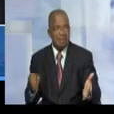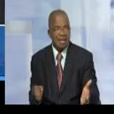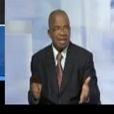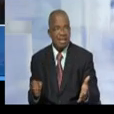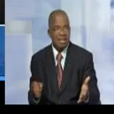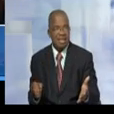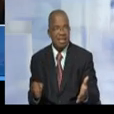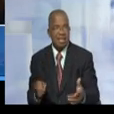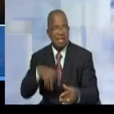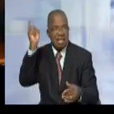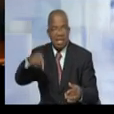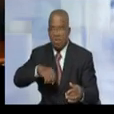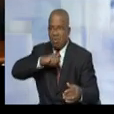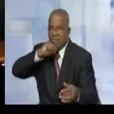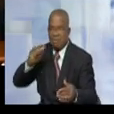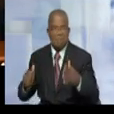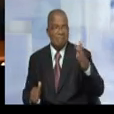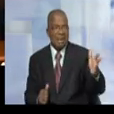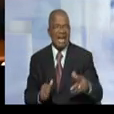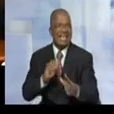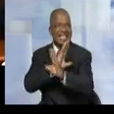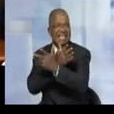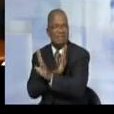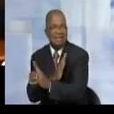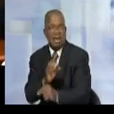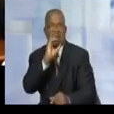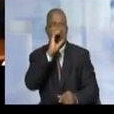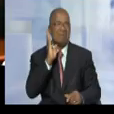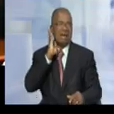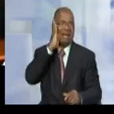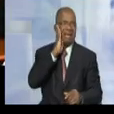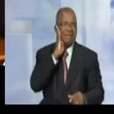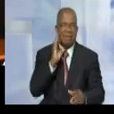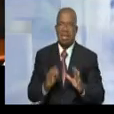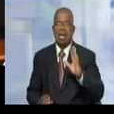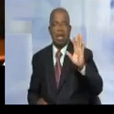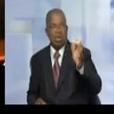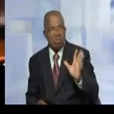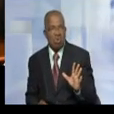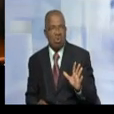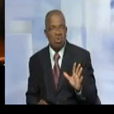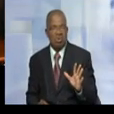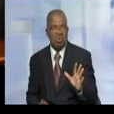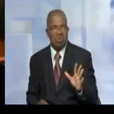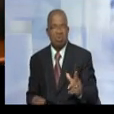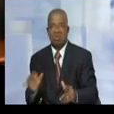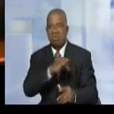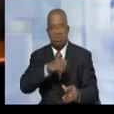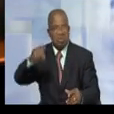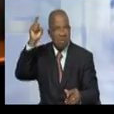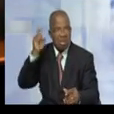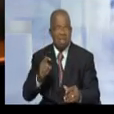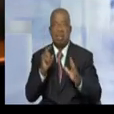ne faut pas qu'ils se laissent entraîner à tout vent pour tout ce qui se passe dans la société. Il faut forger la conscience de l'enfant, avoir une